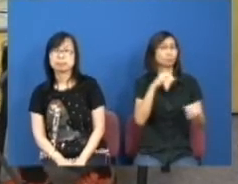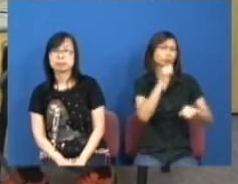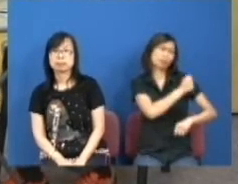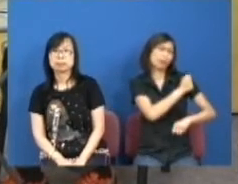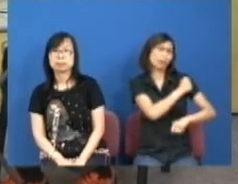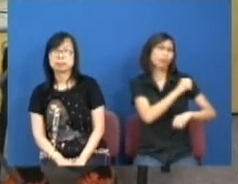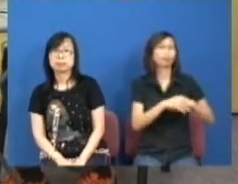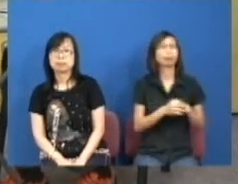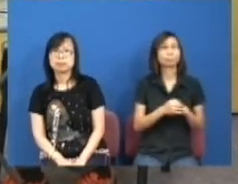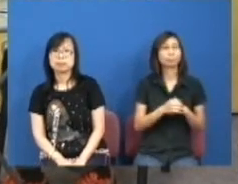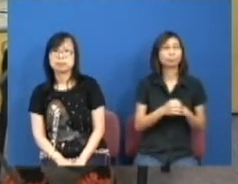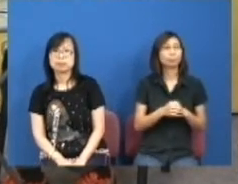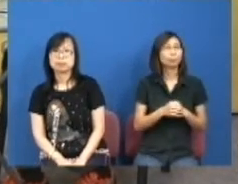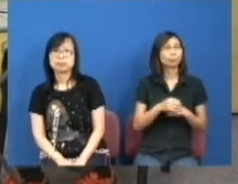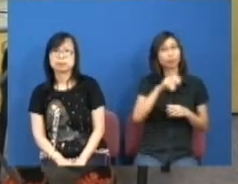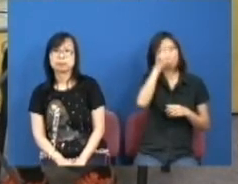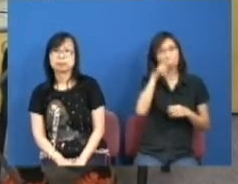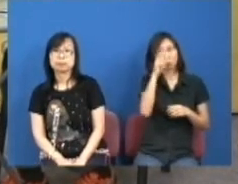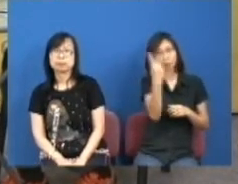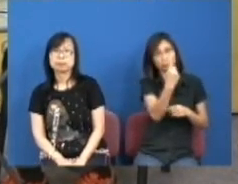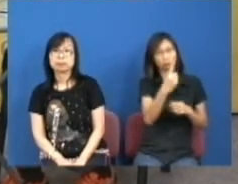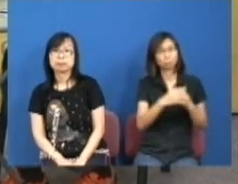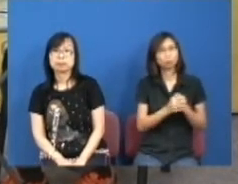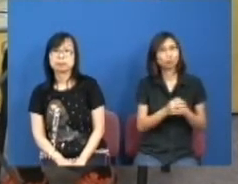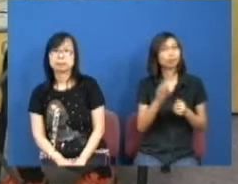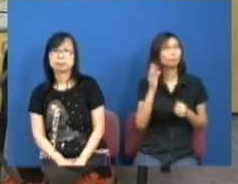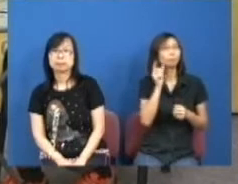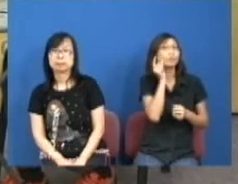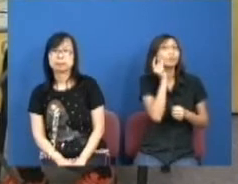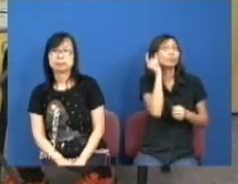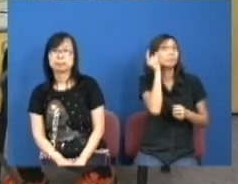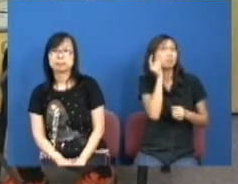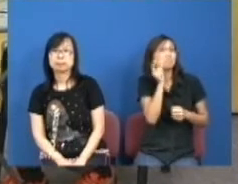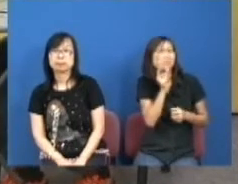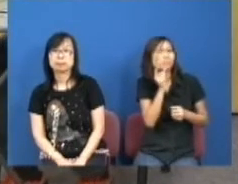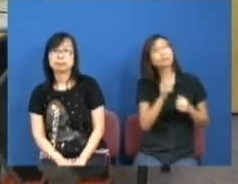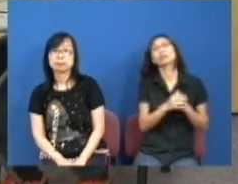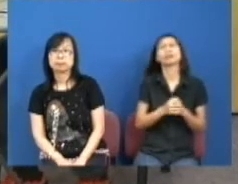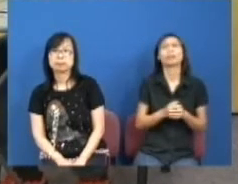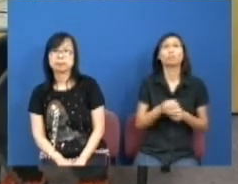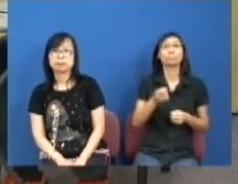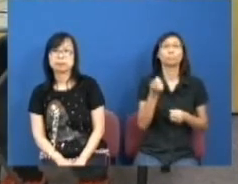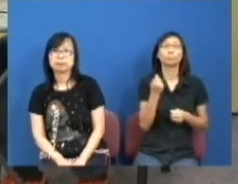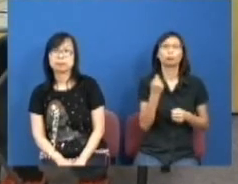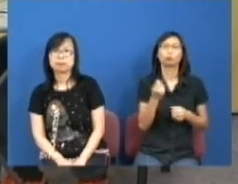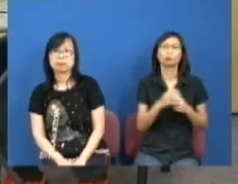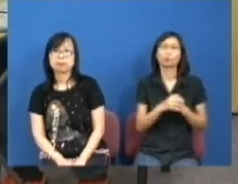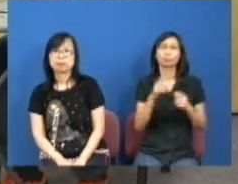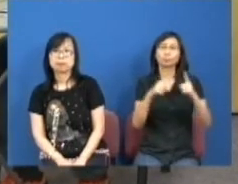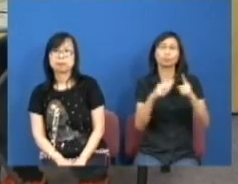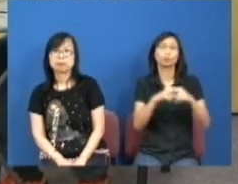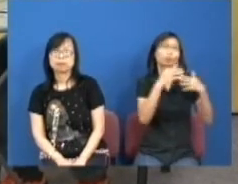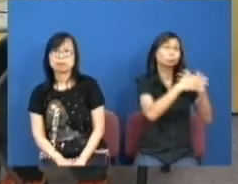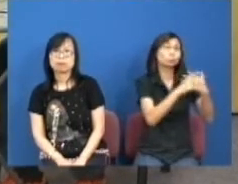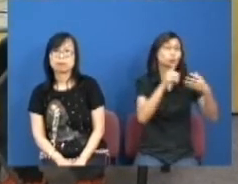要找一個又聽話、又面皮厚又不怕被人，你知道現在其中一個條件就是除了黃光亞